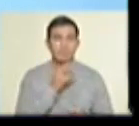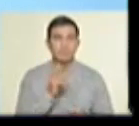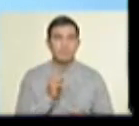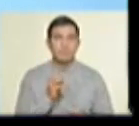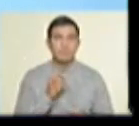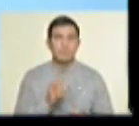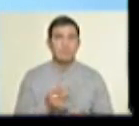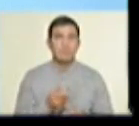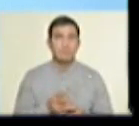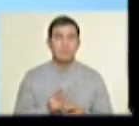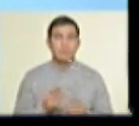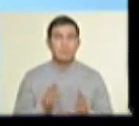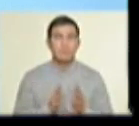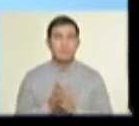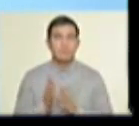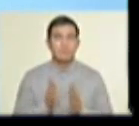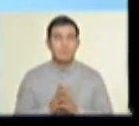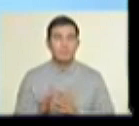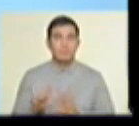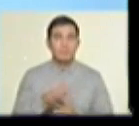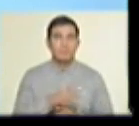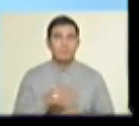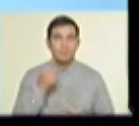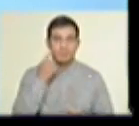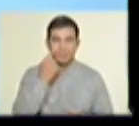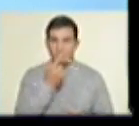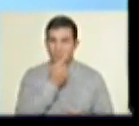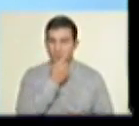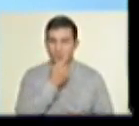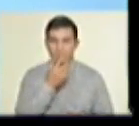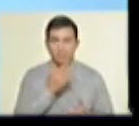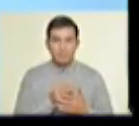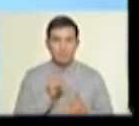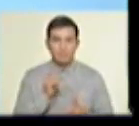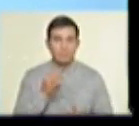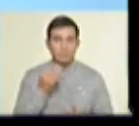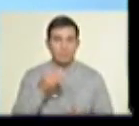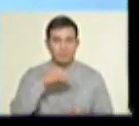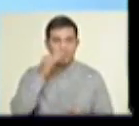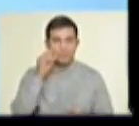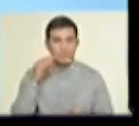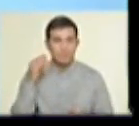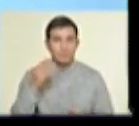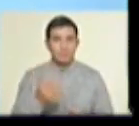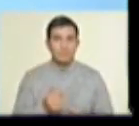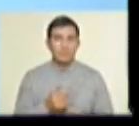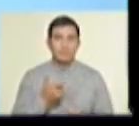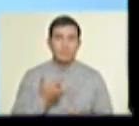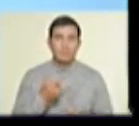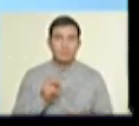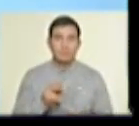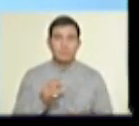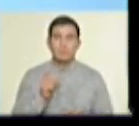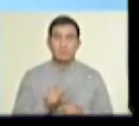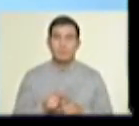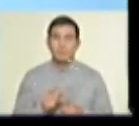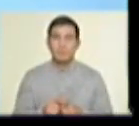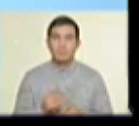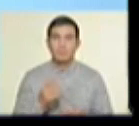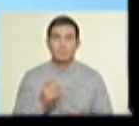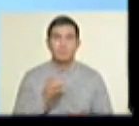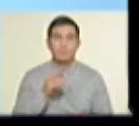O't, olan. Ko'z, qosh. Gap, so'z.